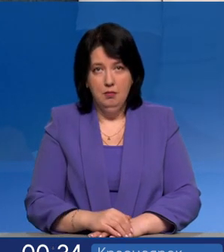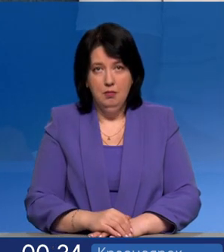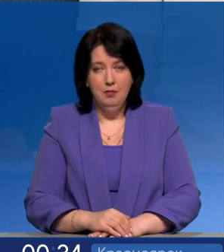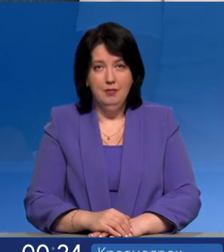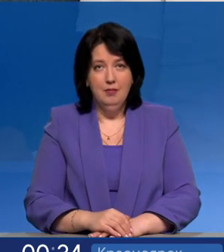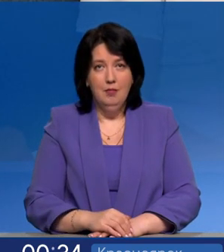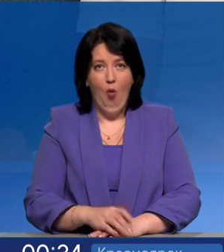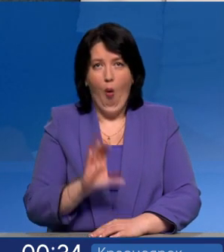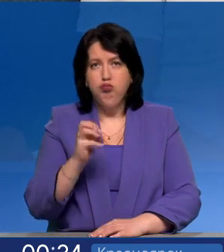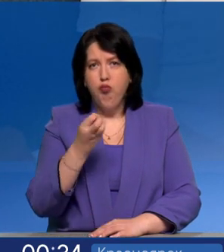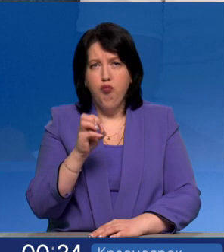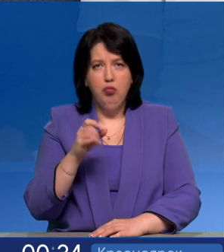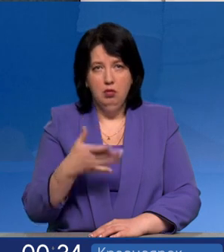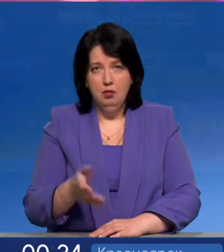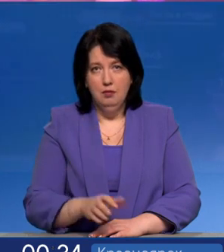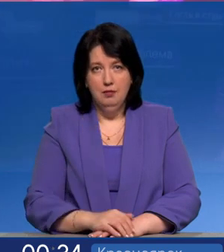Фу.